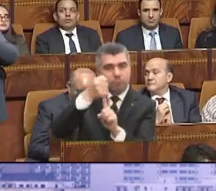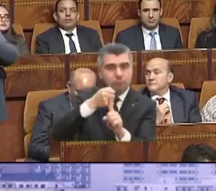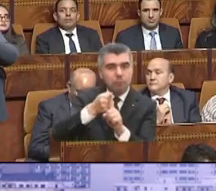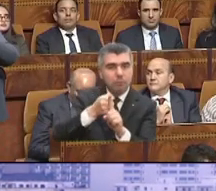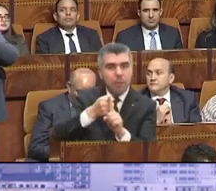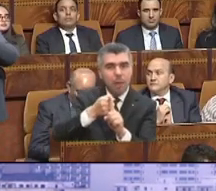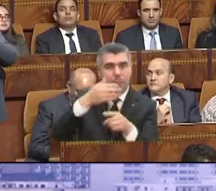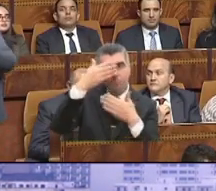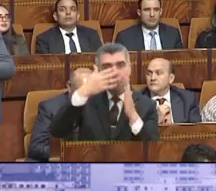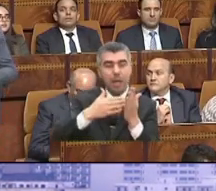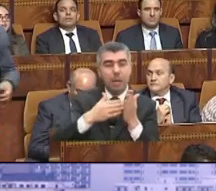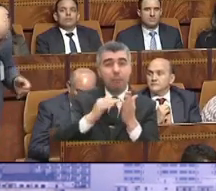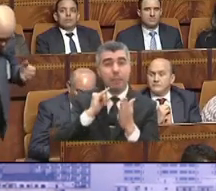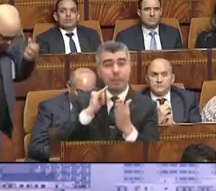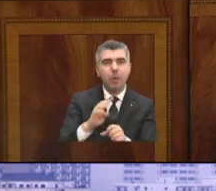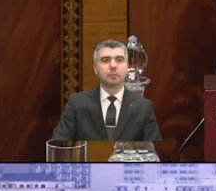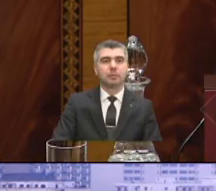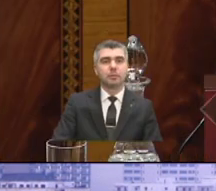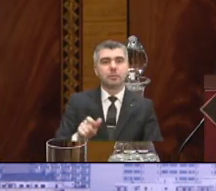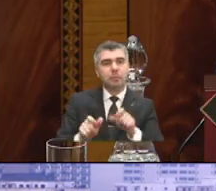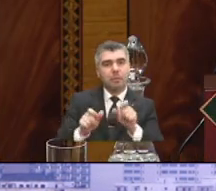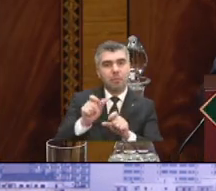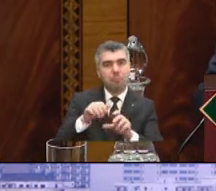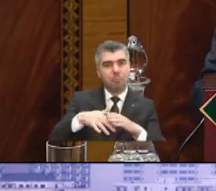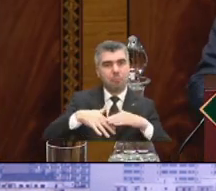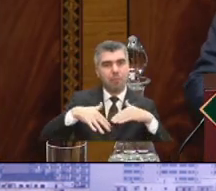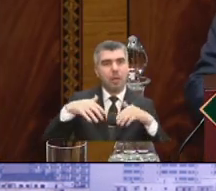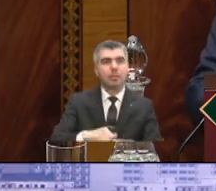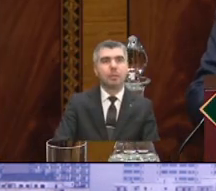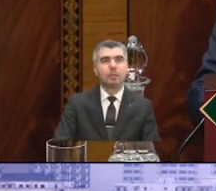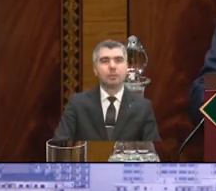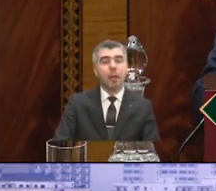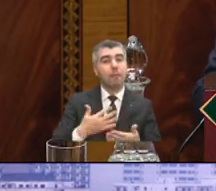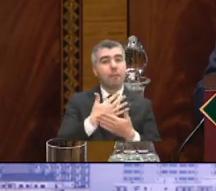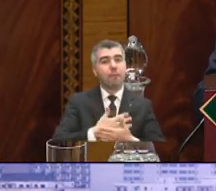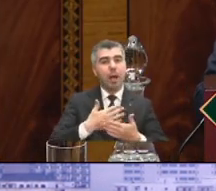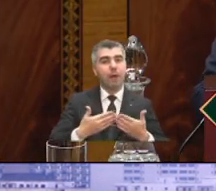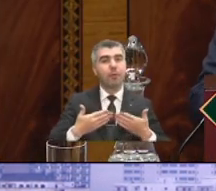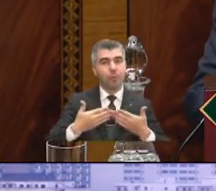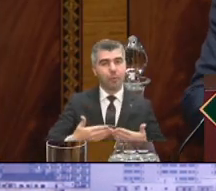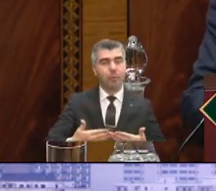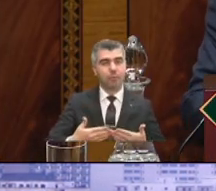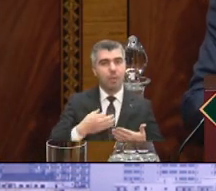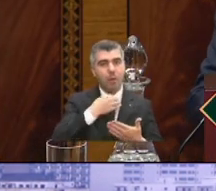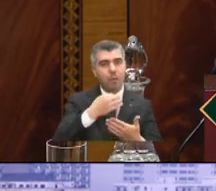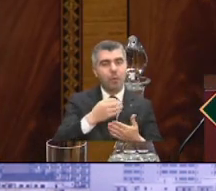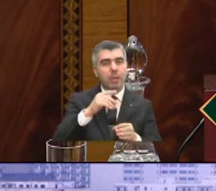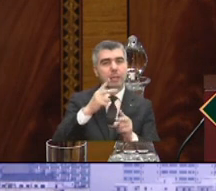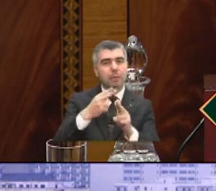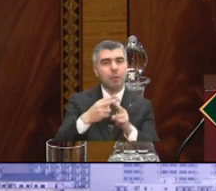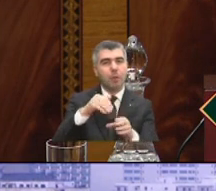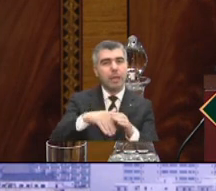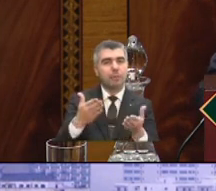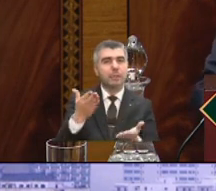يمارسها لانها هي الامر وتكليف وليس التشريف يجب ان يتحمل المسؤوليه نعم البرلمان كيفاش تكلمنا على